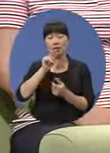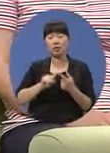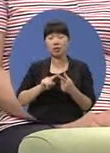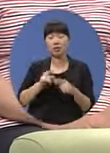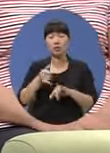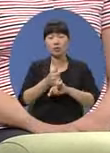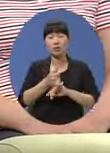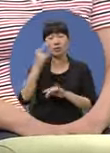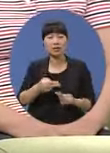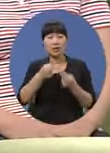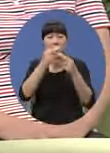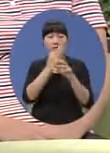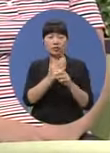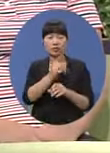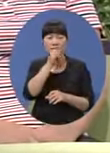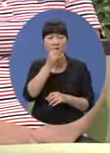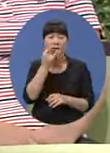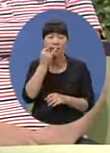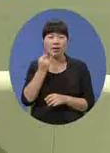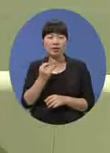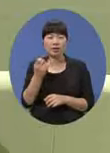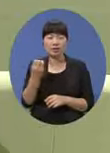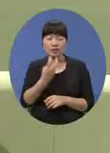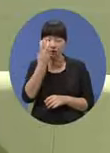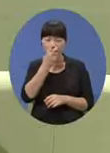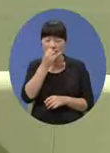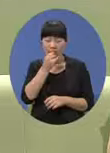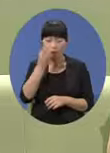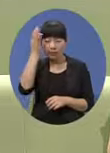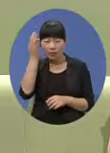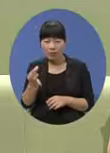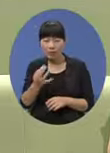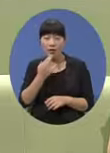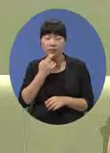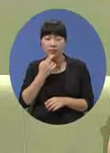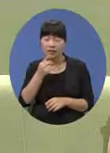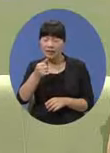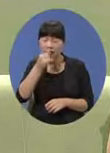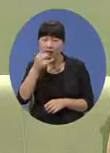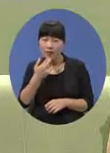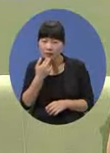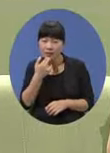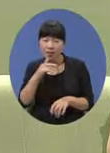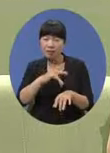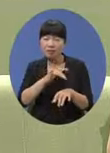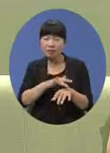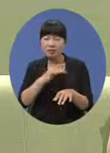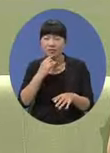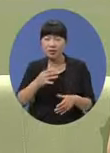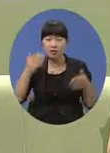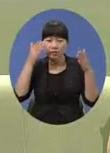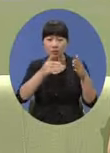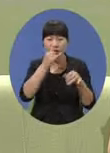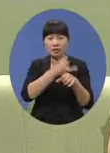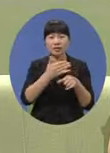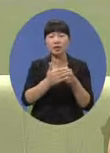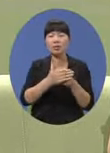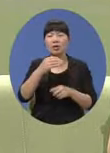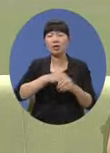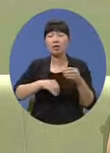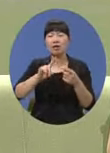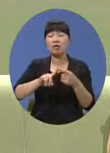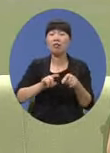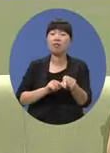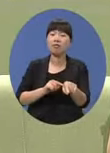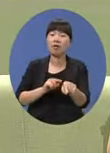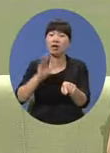좀 유념하셔야 되겠는데요. 엄마가 자꾸 체크하는 거, 너 뽑았니, 안 뽑았니? 이렇게 자꾸 버릇에만 자꾸 초점을 맞추시다 보니까 오히려 이것도